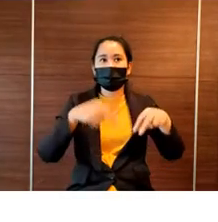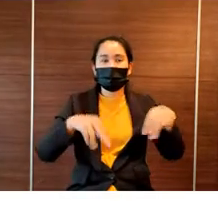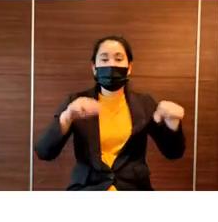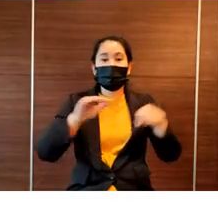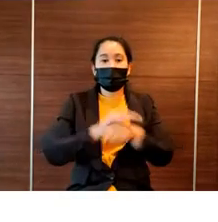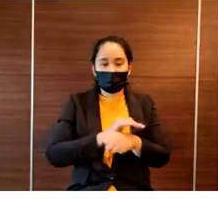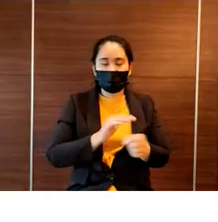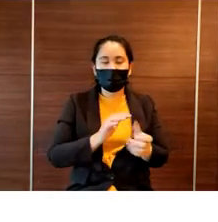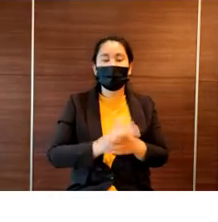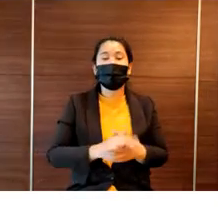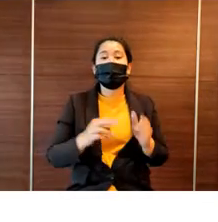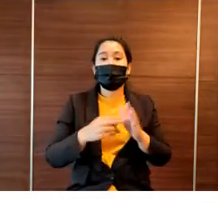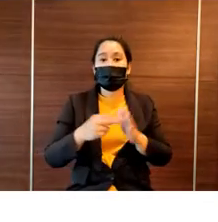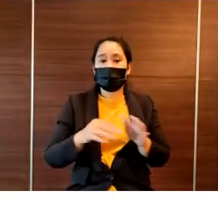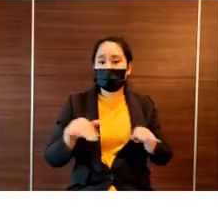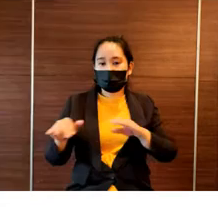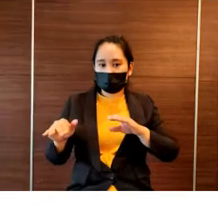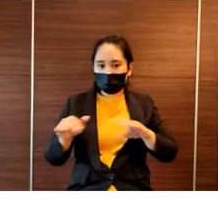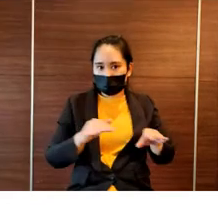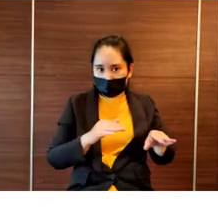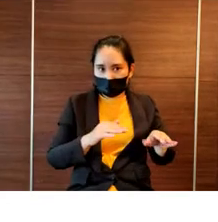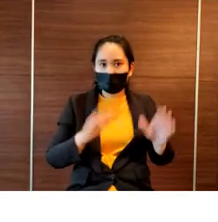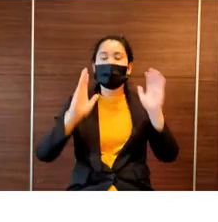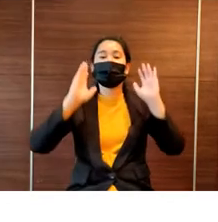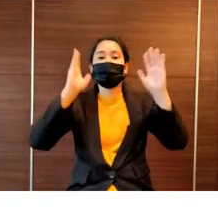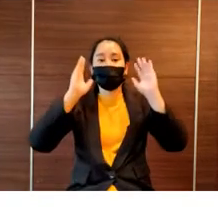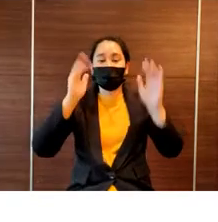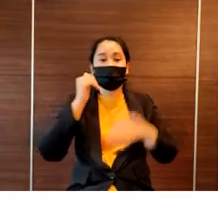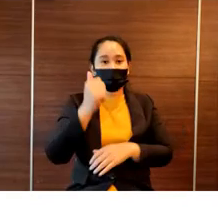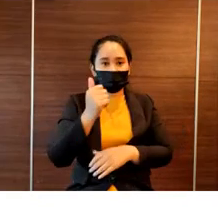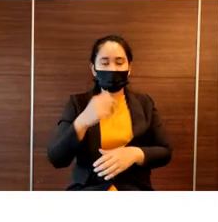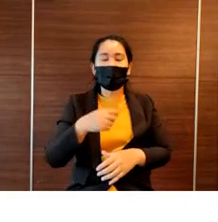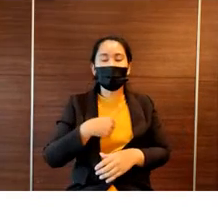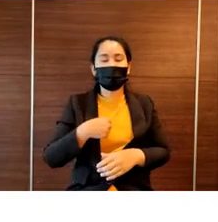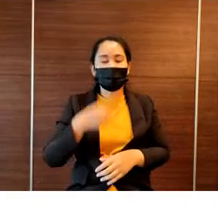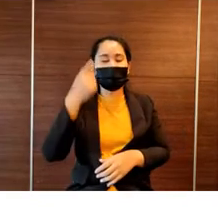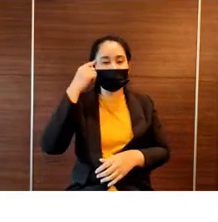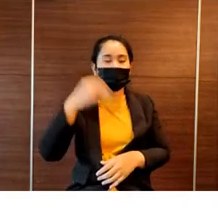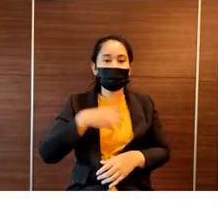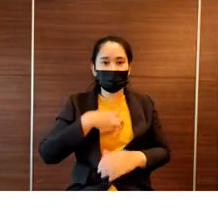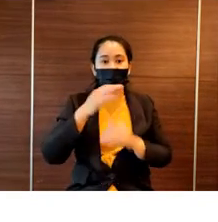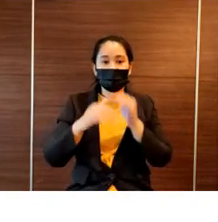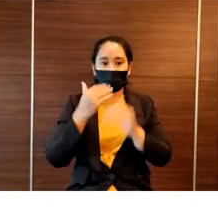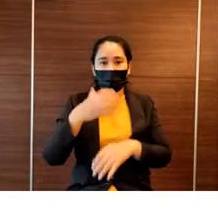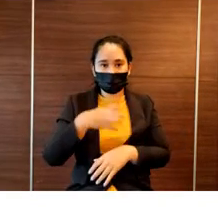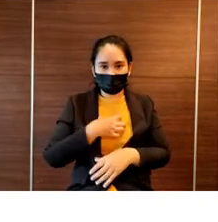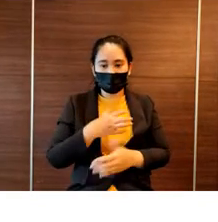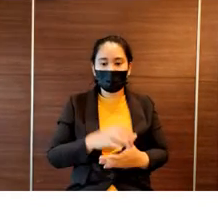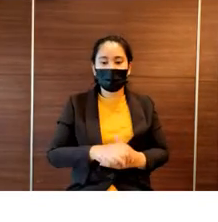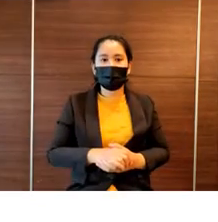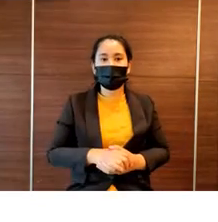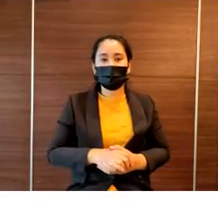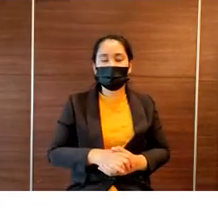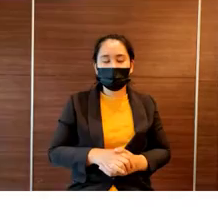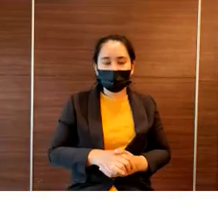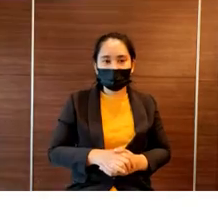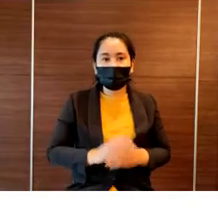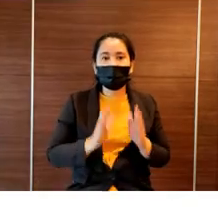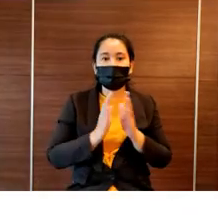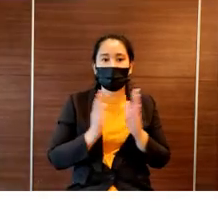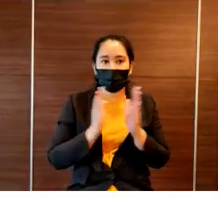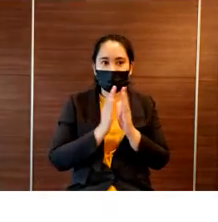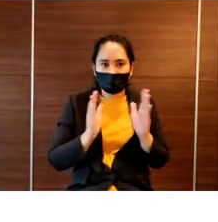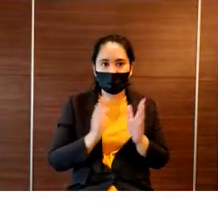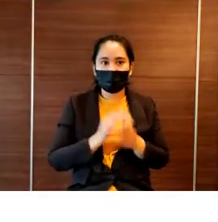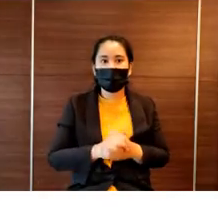ต่ทุกคนพร้อมที่จะส่งต่อไปในจุดต่างๆอันนี้คือสิ่งที่ผมคิดว่าอยากจะให้มันเกิด ค่ะโอเคขอบคุณมากค่ะ